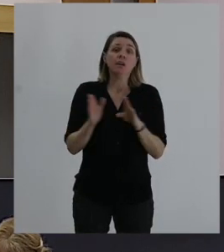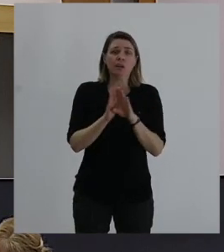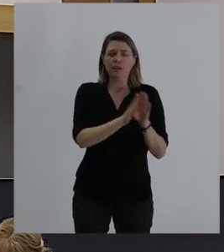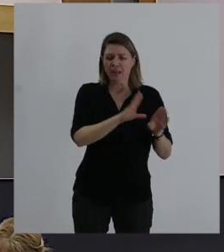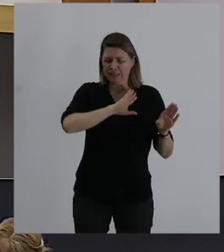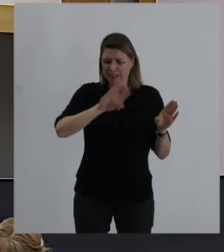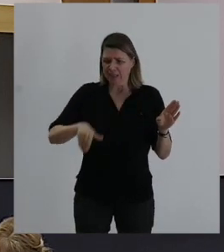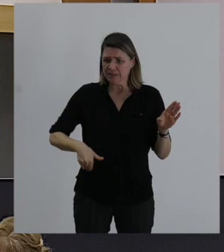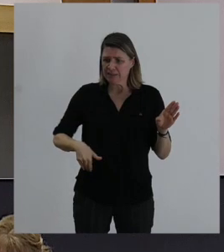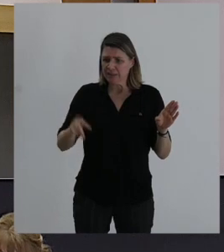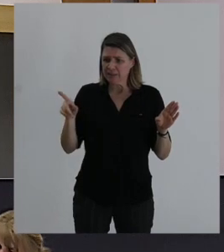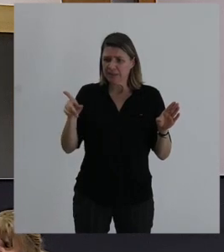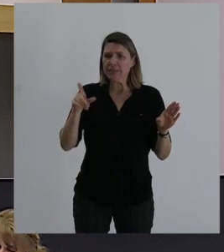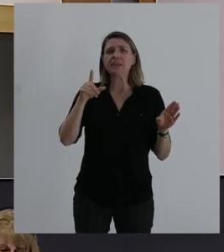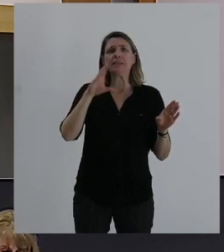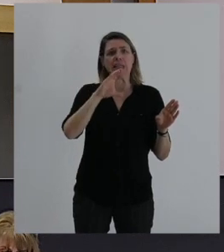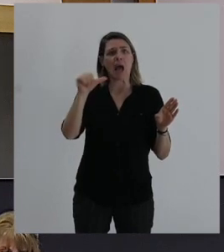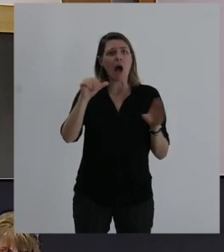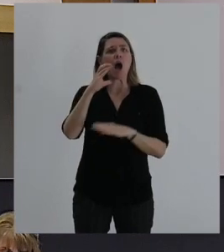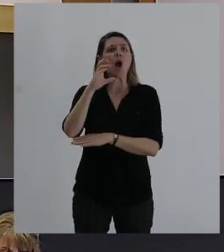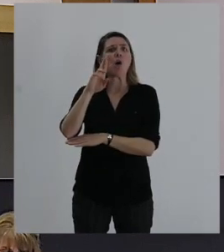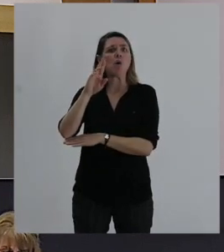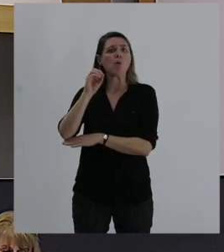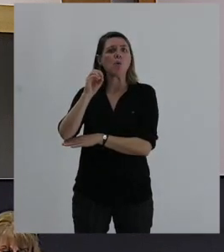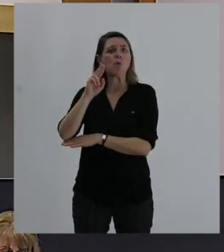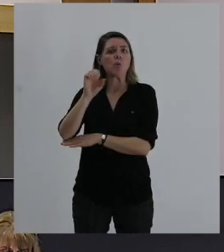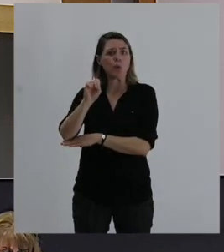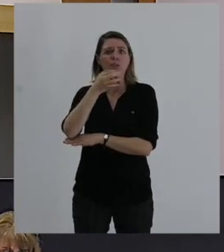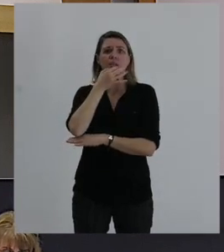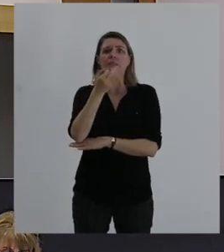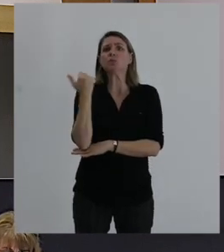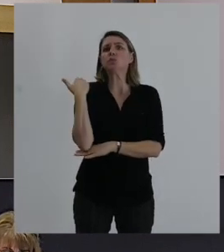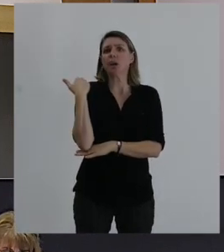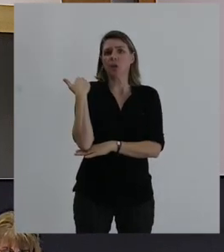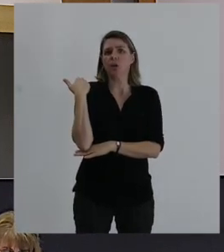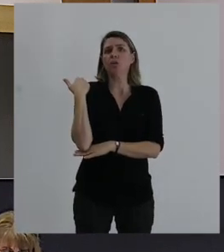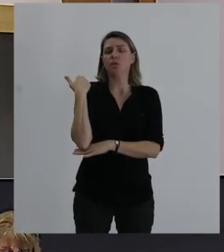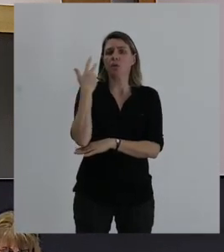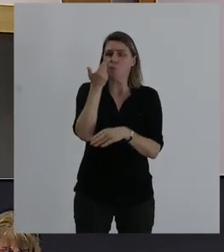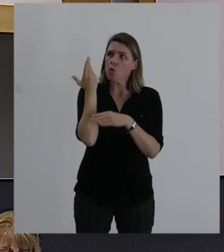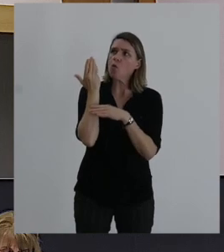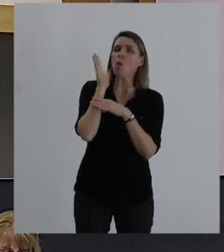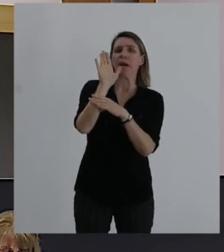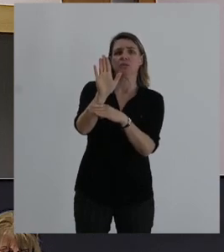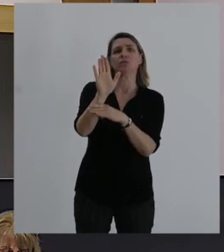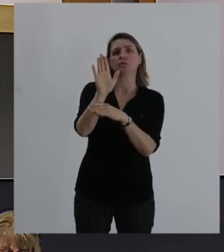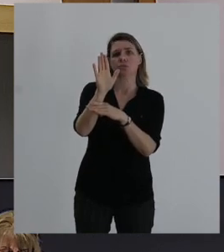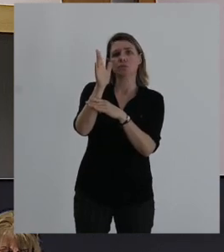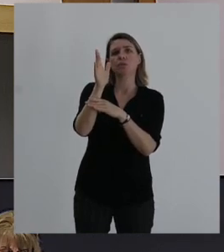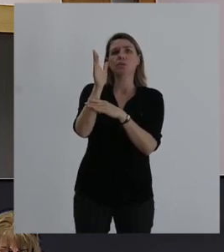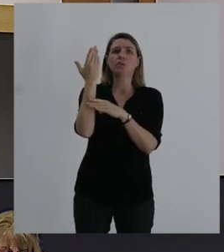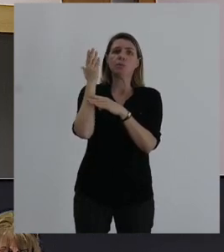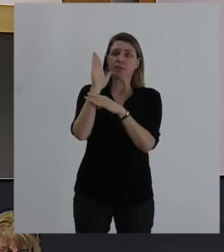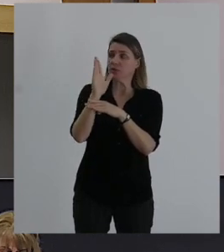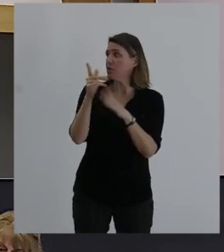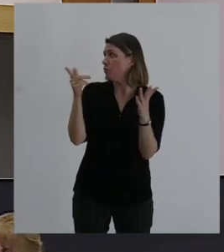le dernier CA du CROUS, comme on l'a dit tout à l'heure, on s'est fait représenter effectivement en